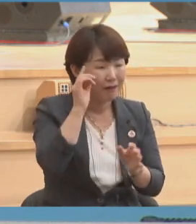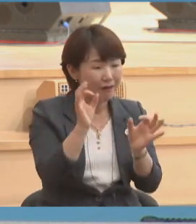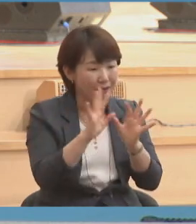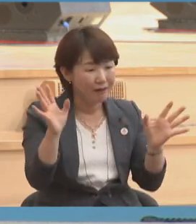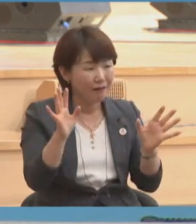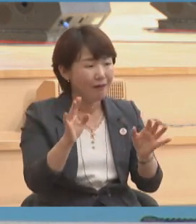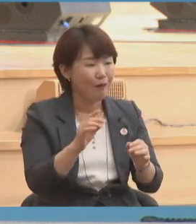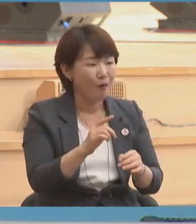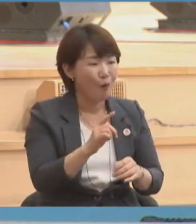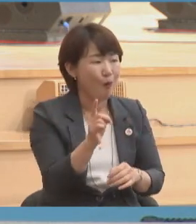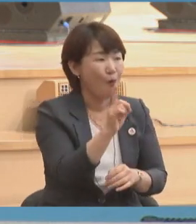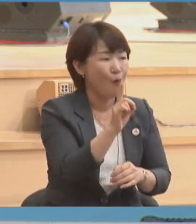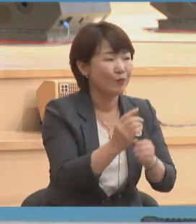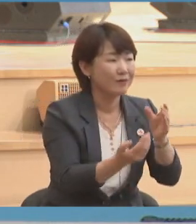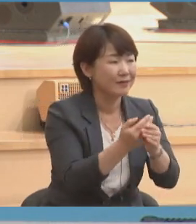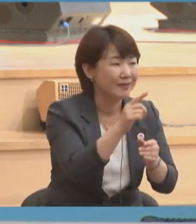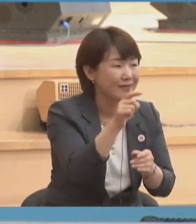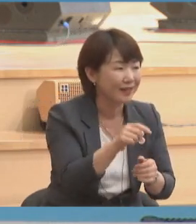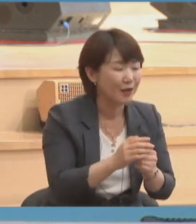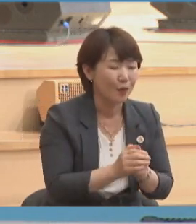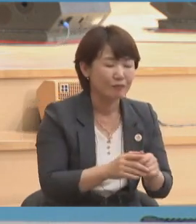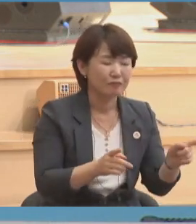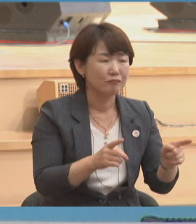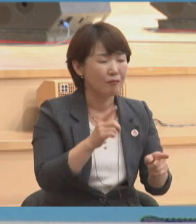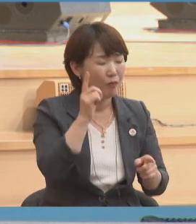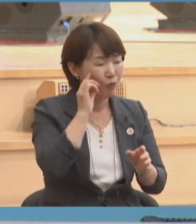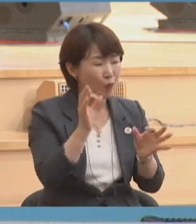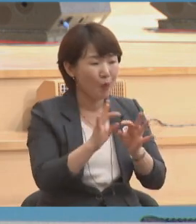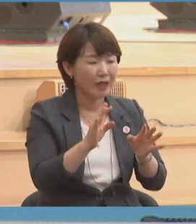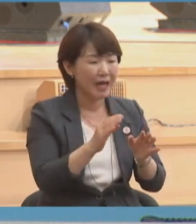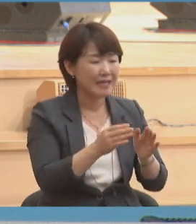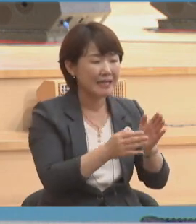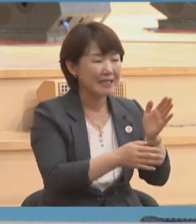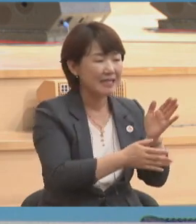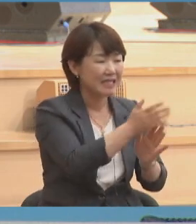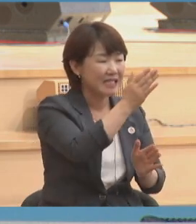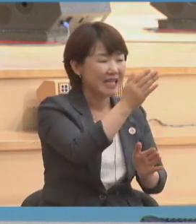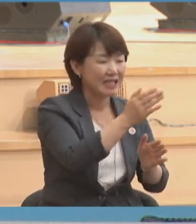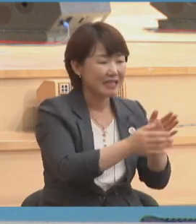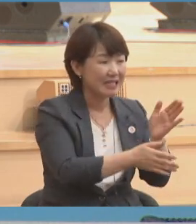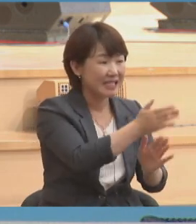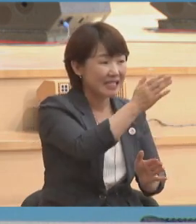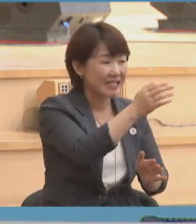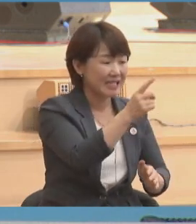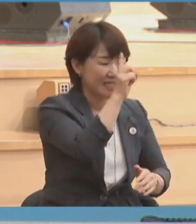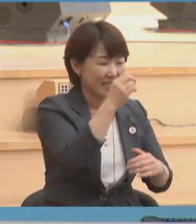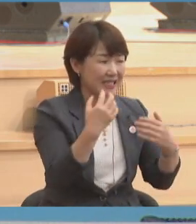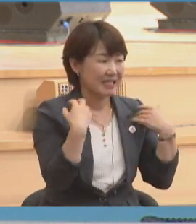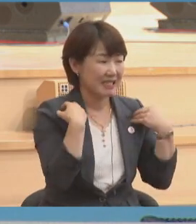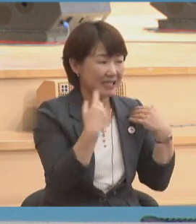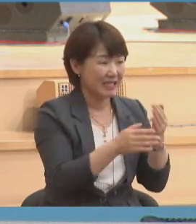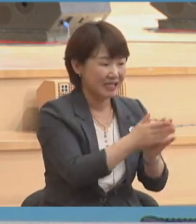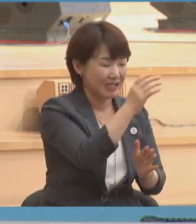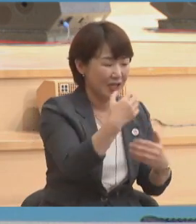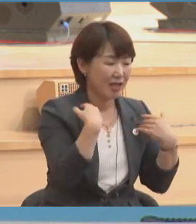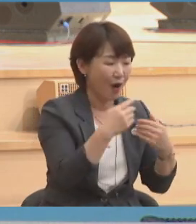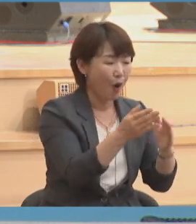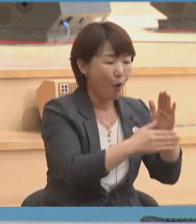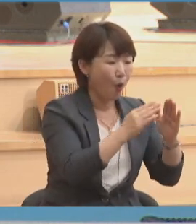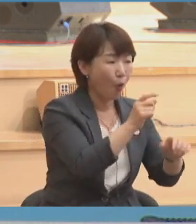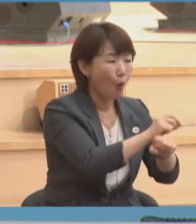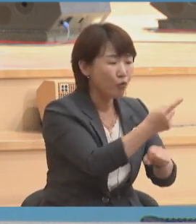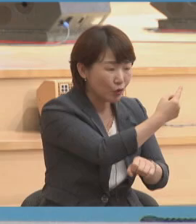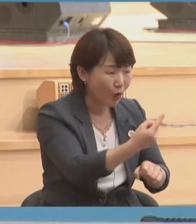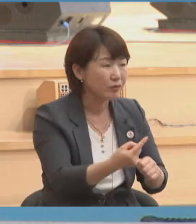벌어졌냐, 예수 믿지 않는 이 시청 공무원이 교회를 대변해 주는 거예요. 그리고 지역 주민들을 공청해서 설득시켜.